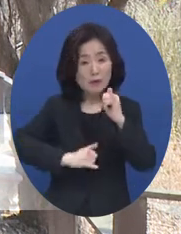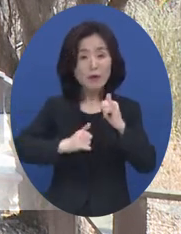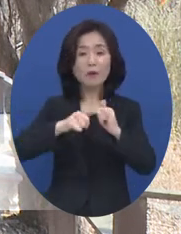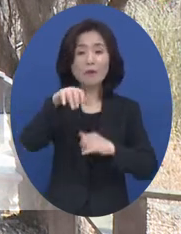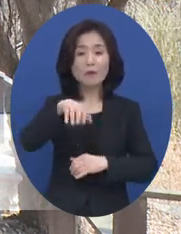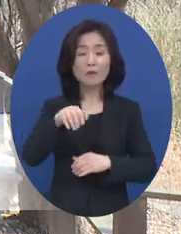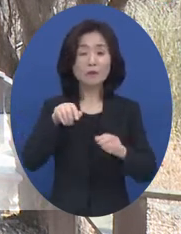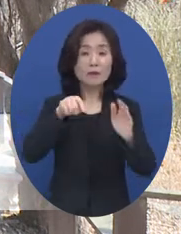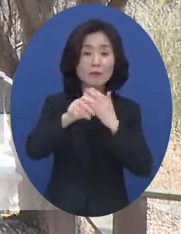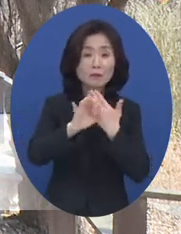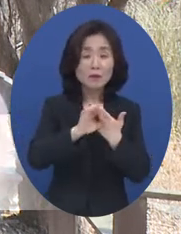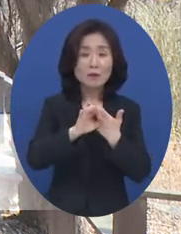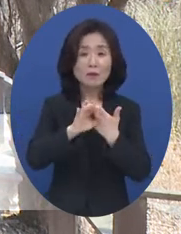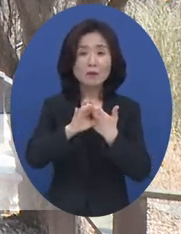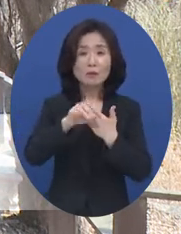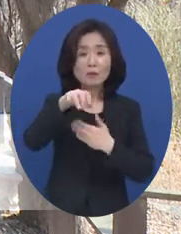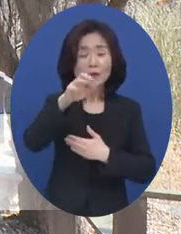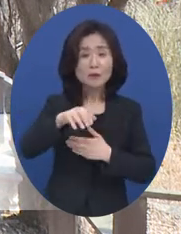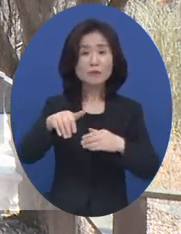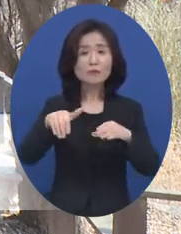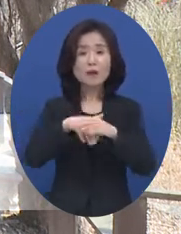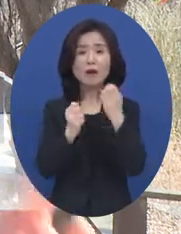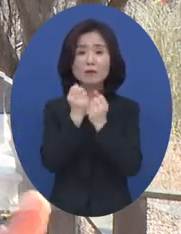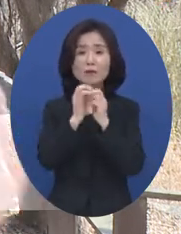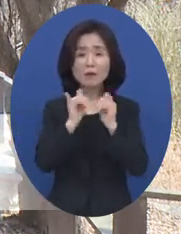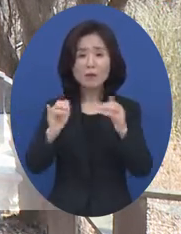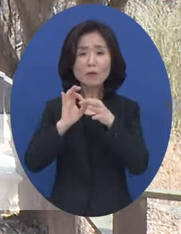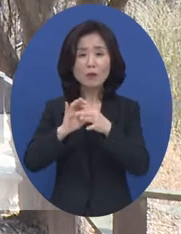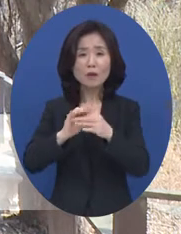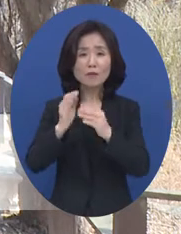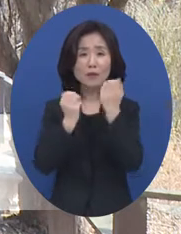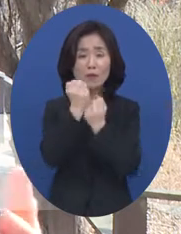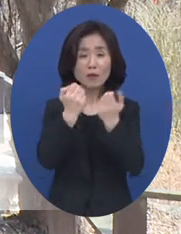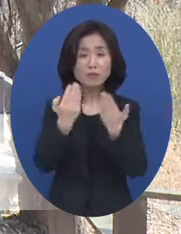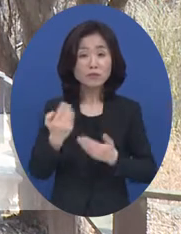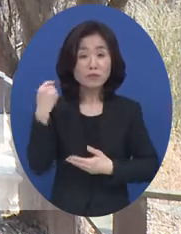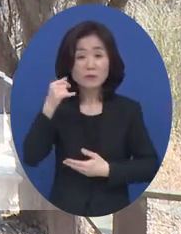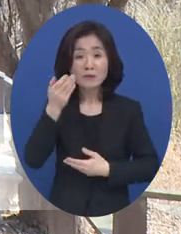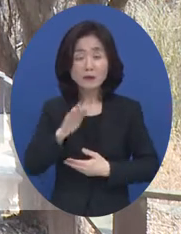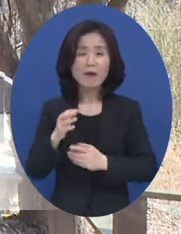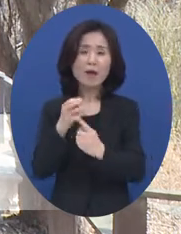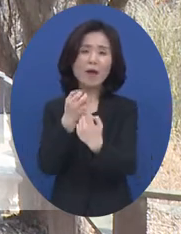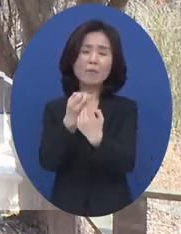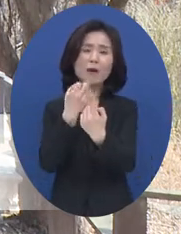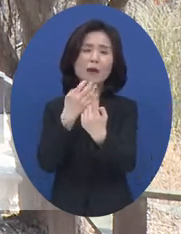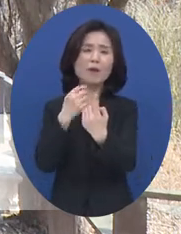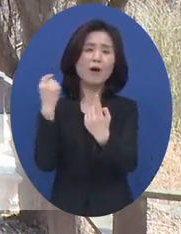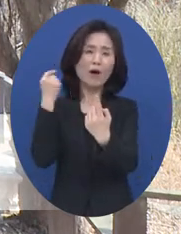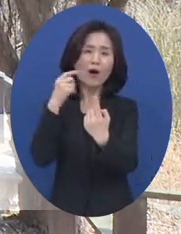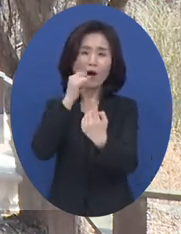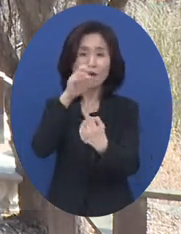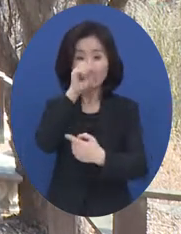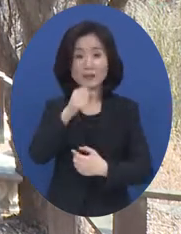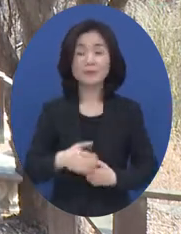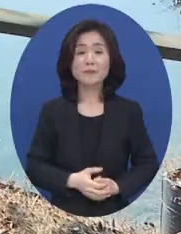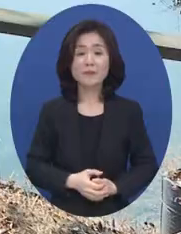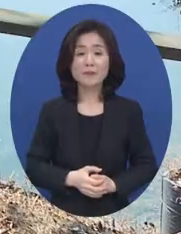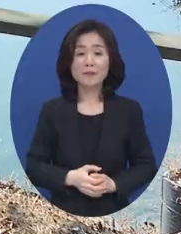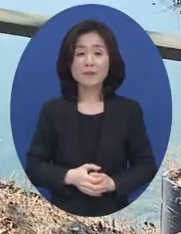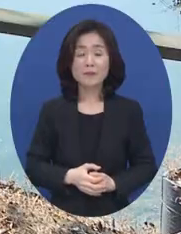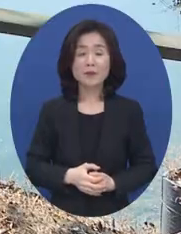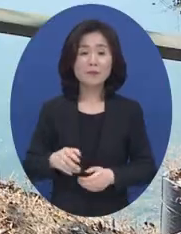그 유적지에 대해서는 문화 해설사가 있어야지만 들을 수 있는 것을 앱에서 바로 들을 수 있다는 거, 그게 좋은 것